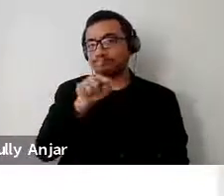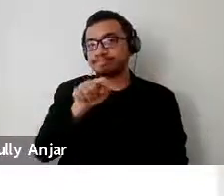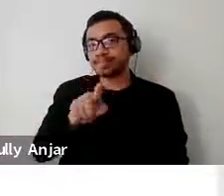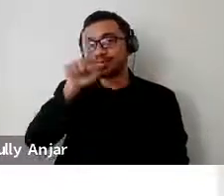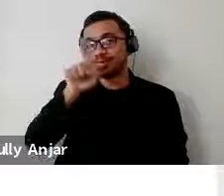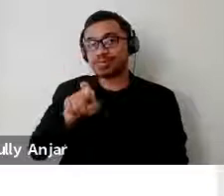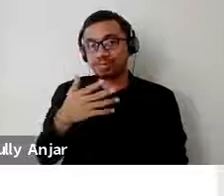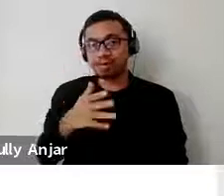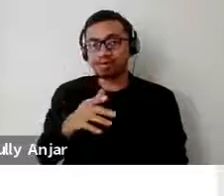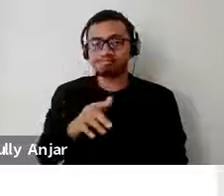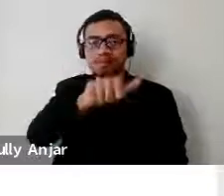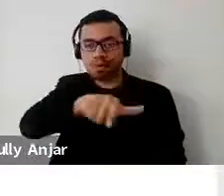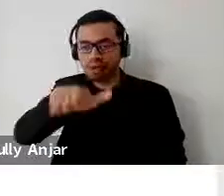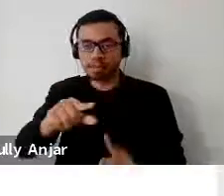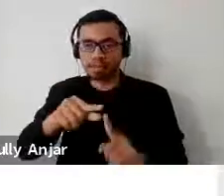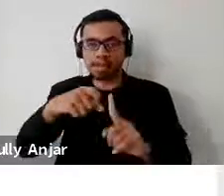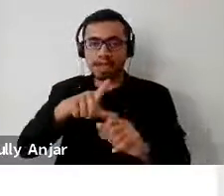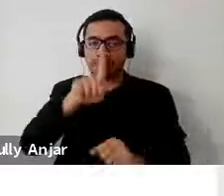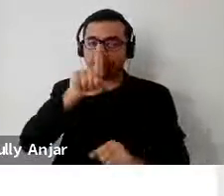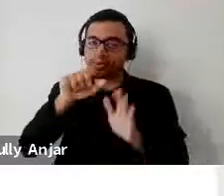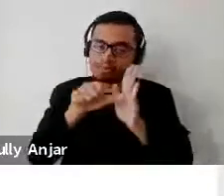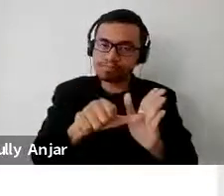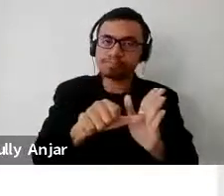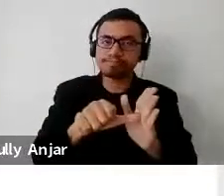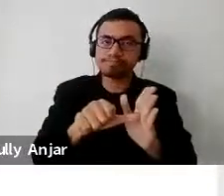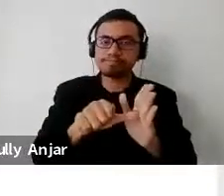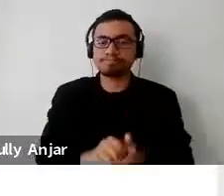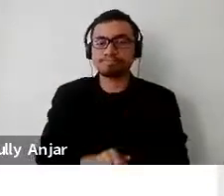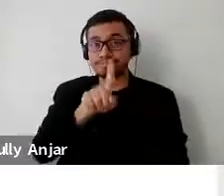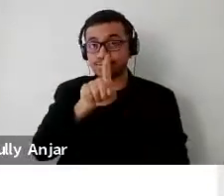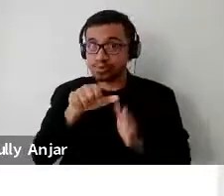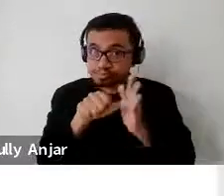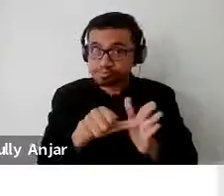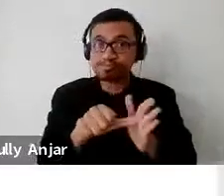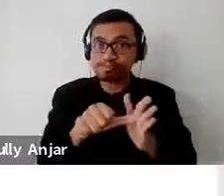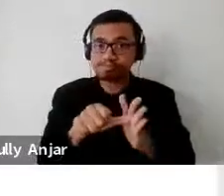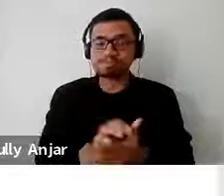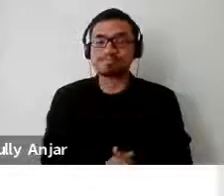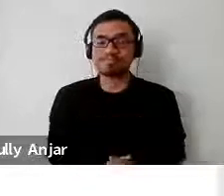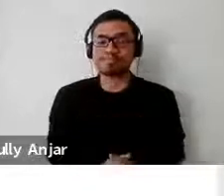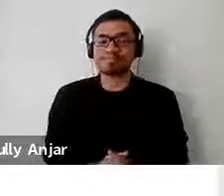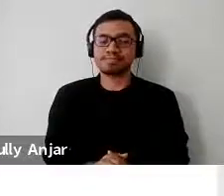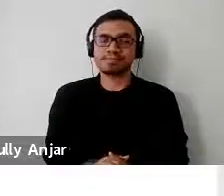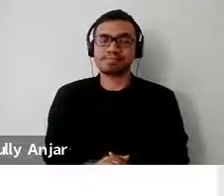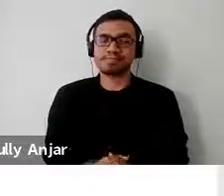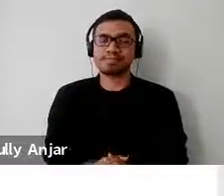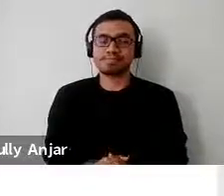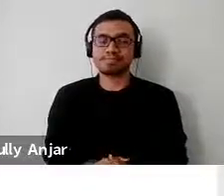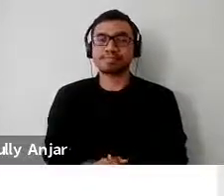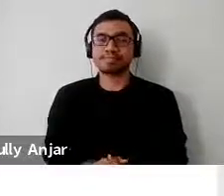membutuhkan bantuan. Jadi mereka butuh bantuan. Namun demikian ya,